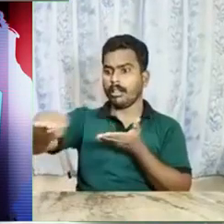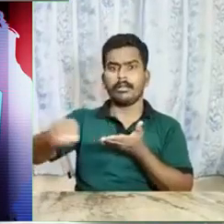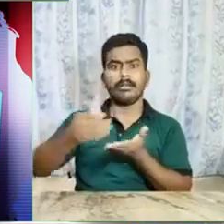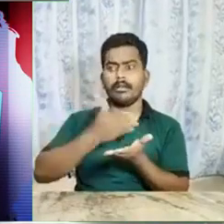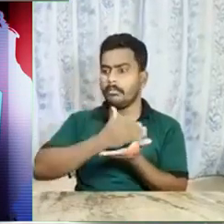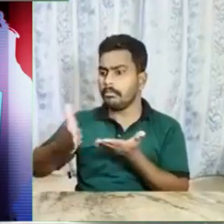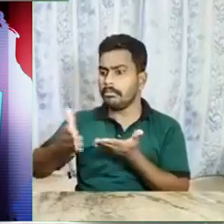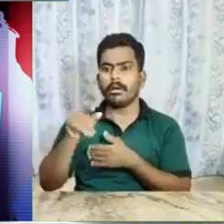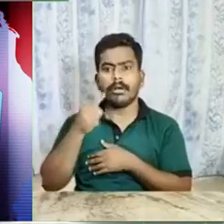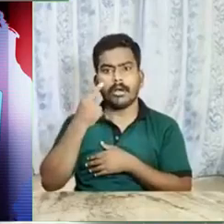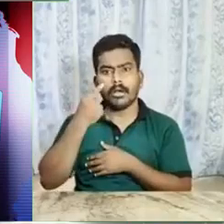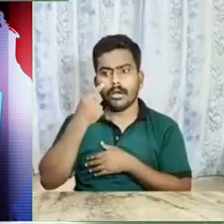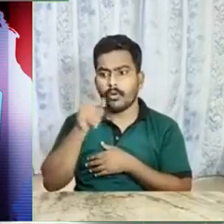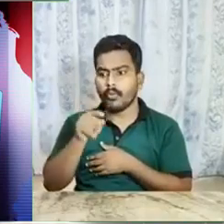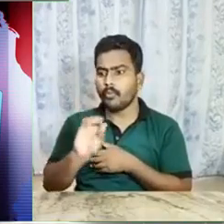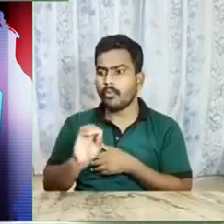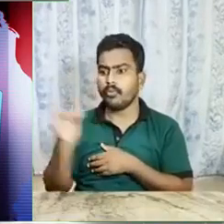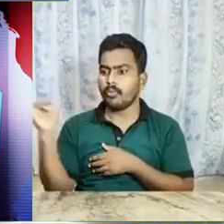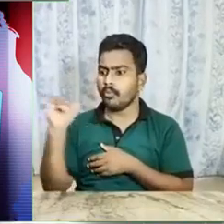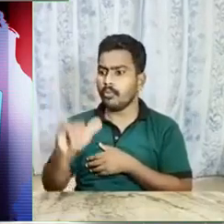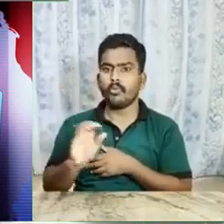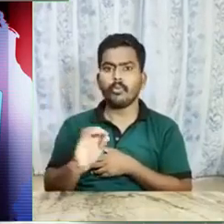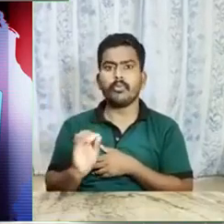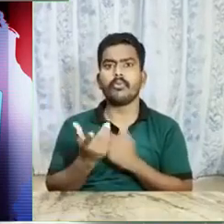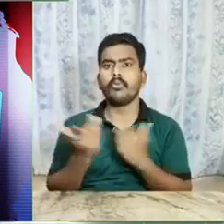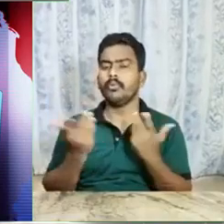പദ്ധതിയാണ് ആവിഷ്കരിച്ചിട്ടുള്ളത്.